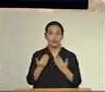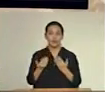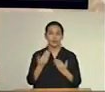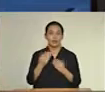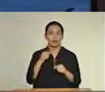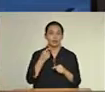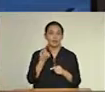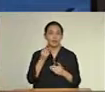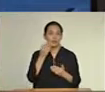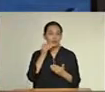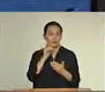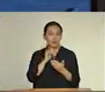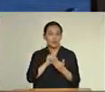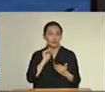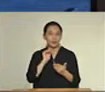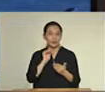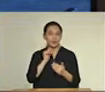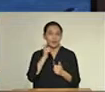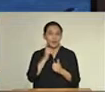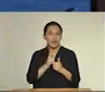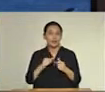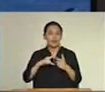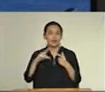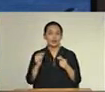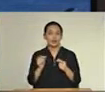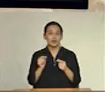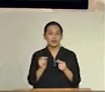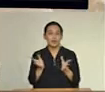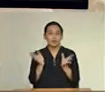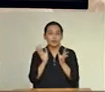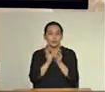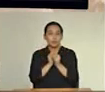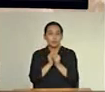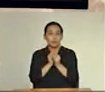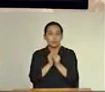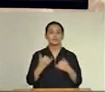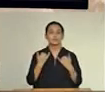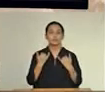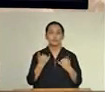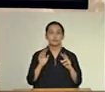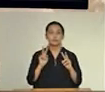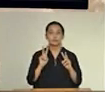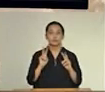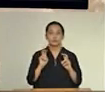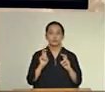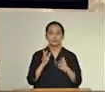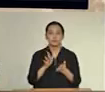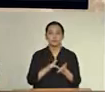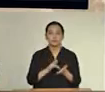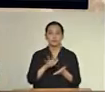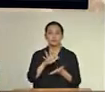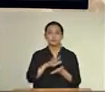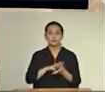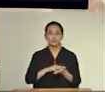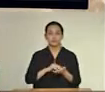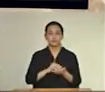ta'sir ettirsak, har bir tegan barglarni yopib, o'zini yig'ib oladi. Bugungi mavzuimizni daftaringizga yozib